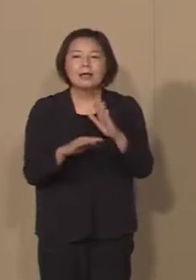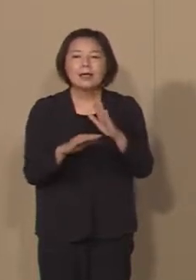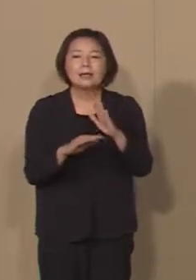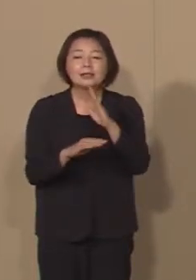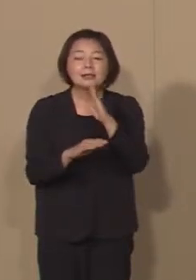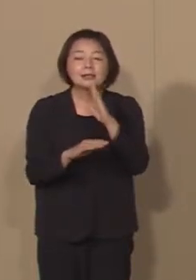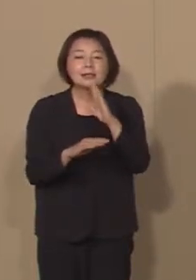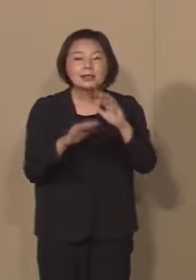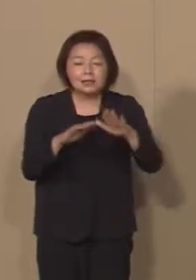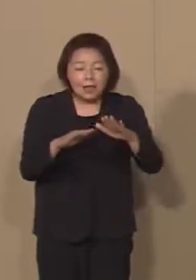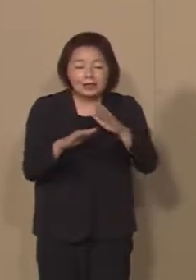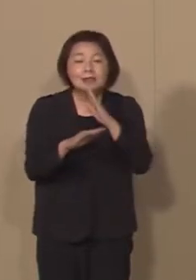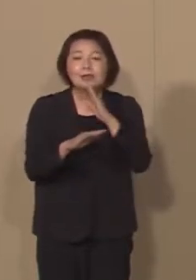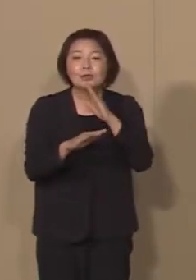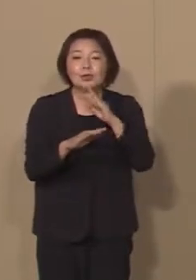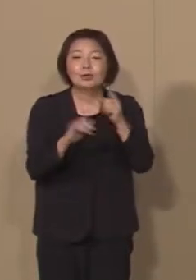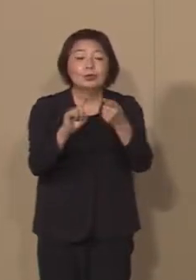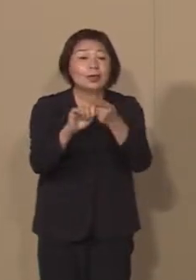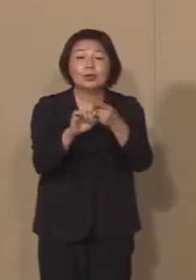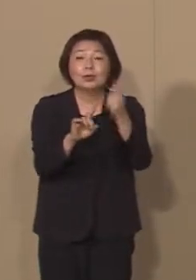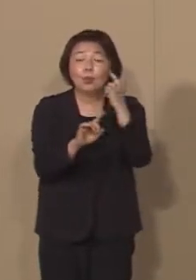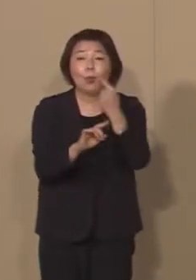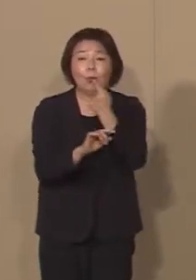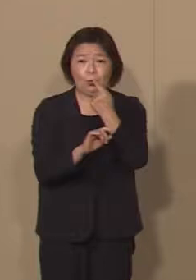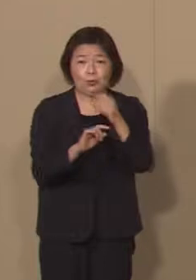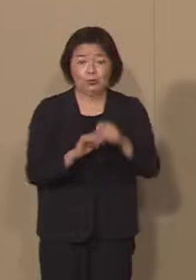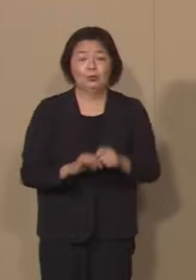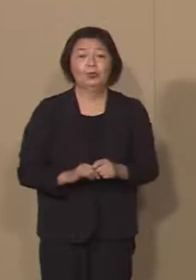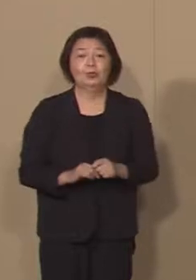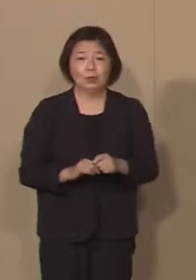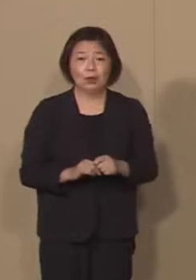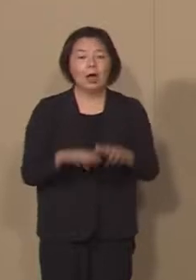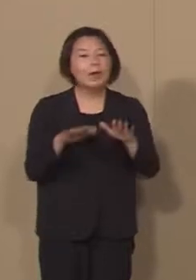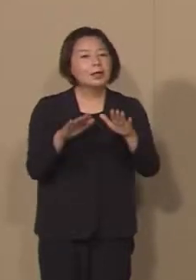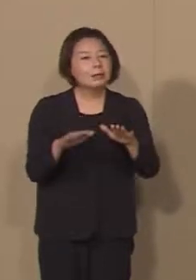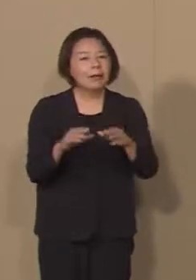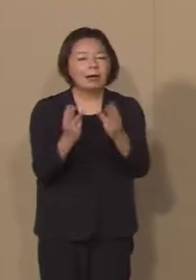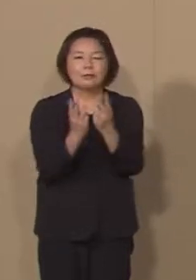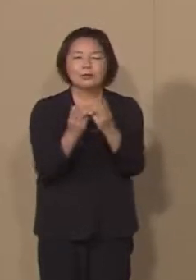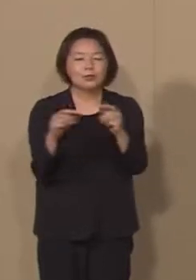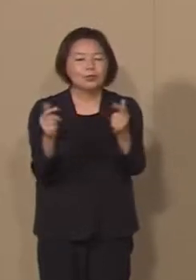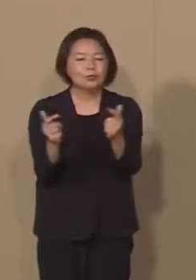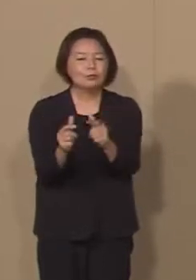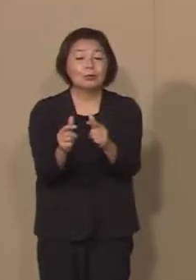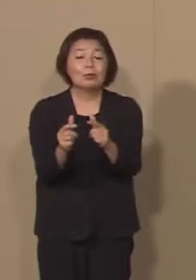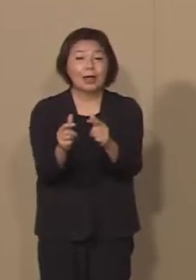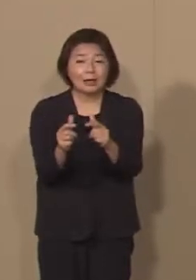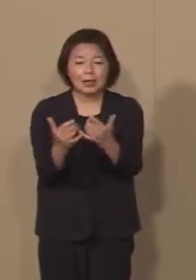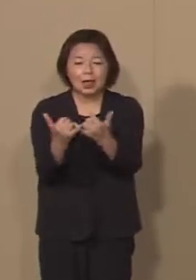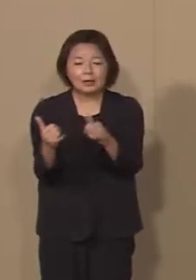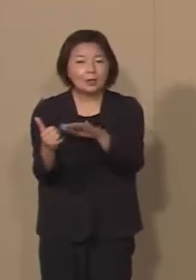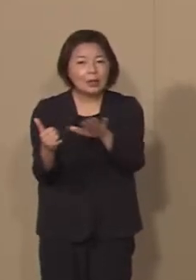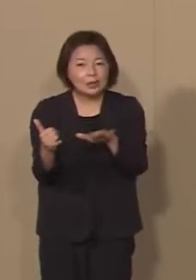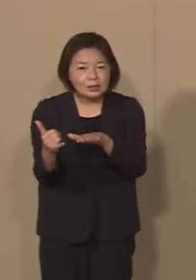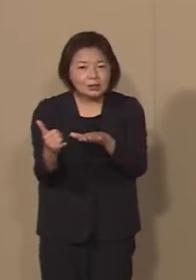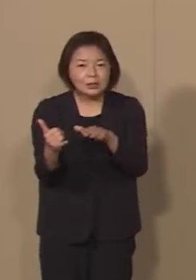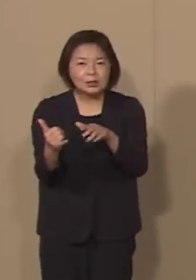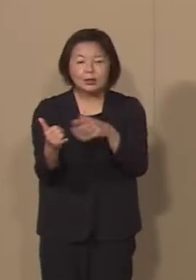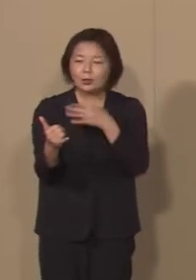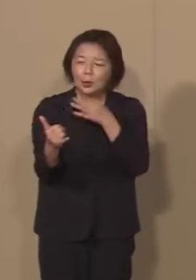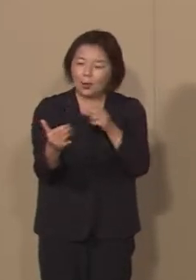だから9現実的にそのようは今少数派とされている人たちの声をちゃんと聞いて